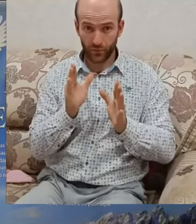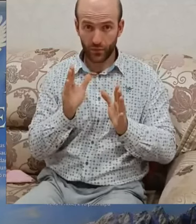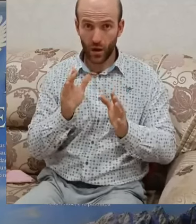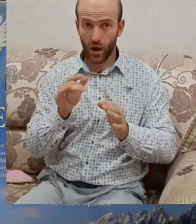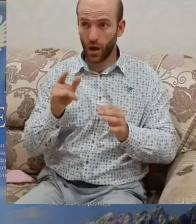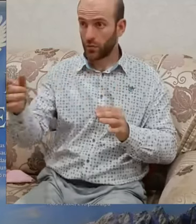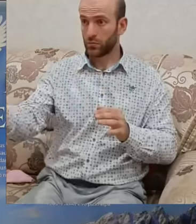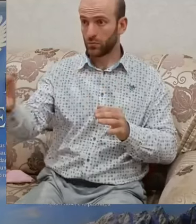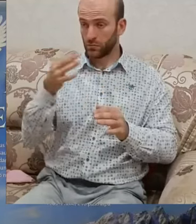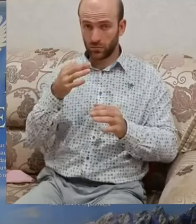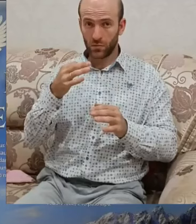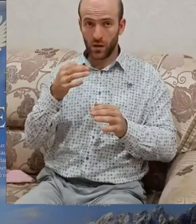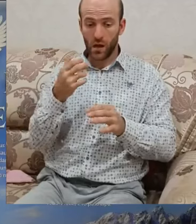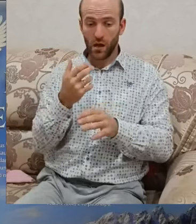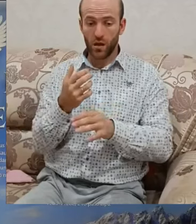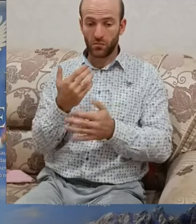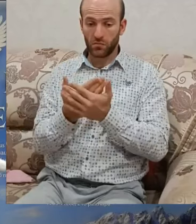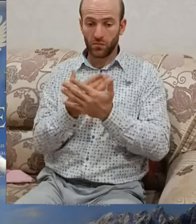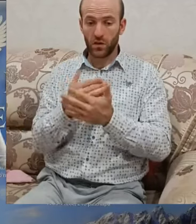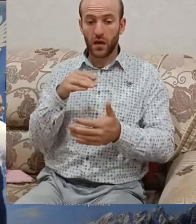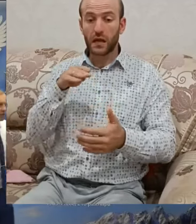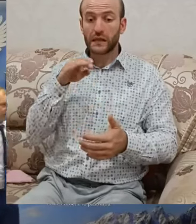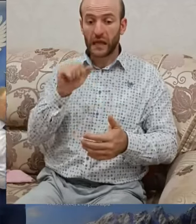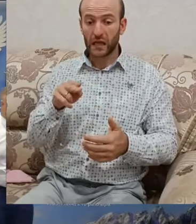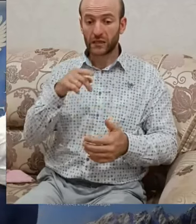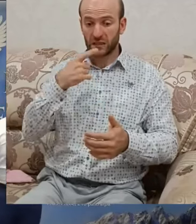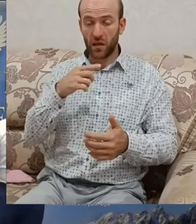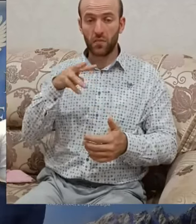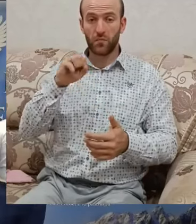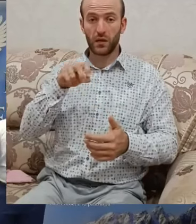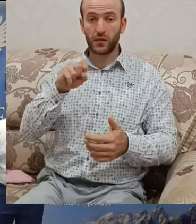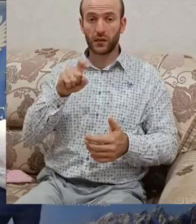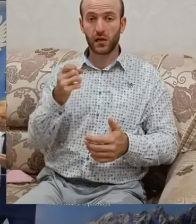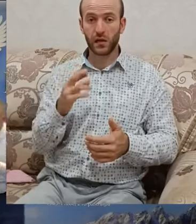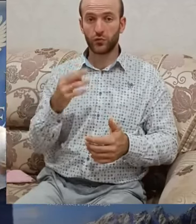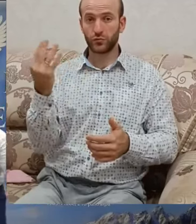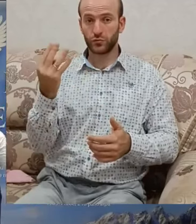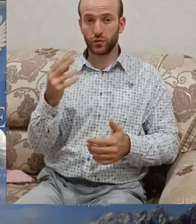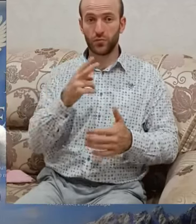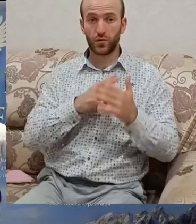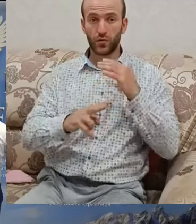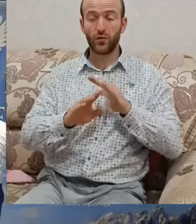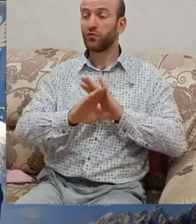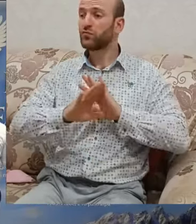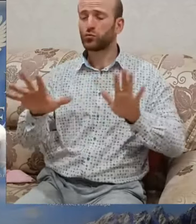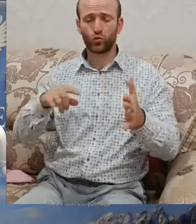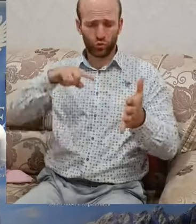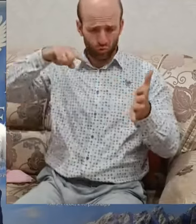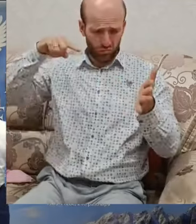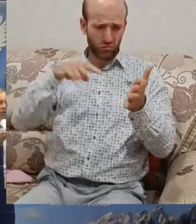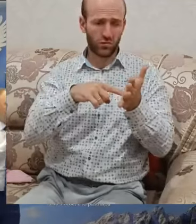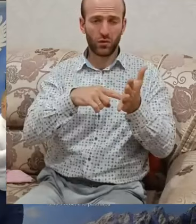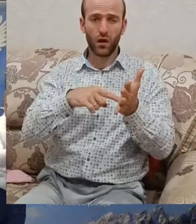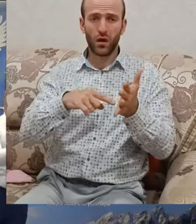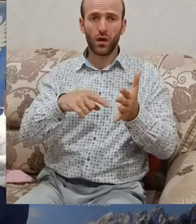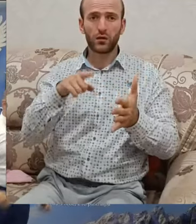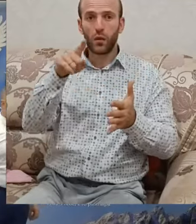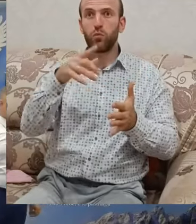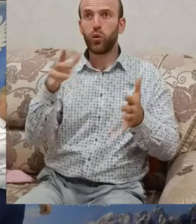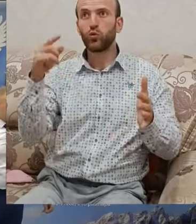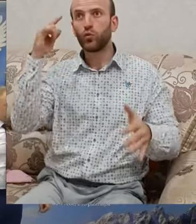Amen. Amen. Jeigu tai išsakė pranašas, если это высказал пророк, aš daugiau nieko nesirūpinu. Больше я ничем не забочусь. Aš tikiu